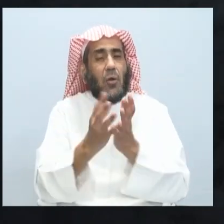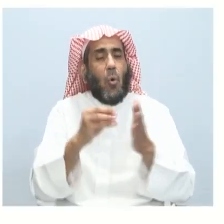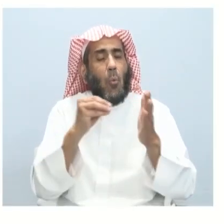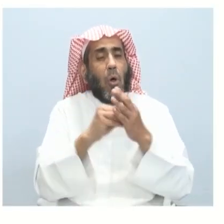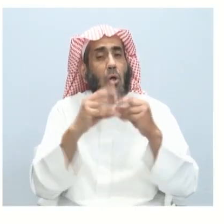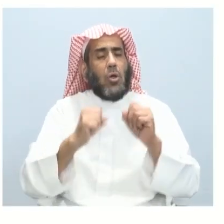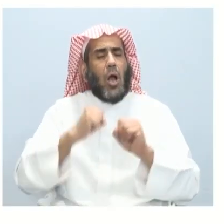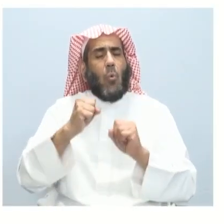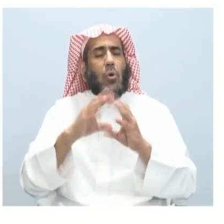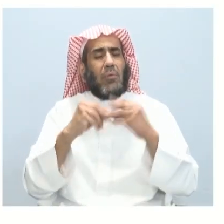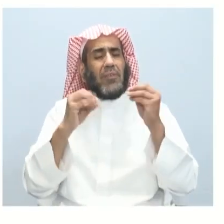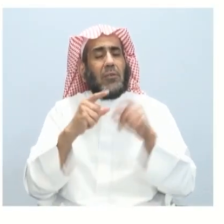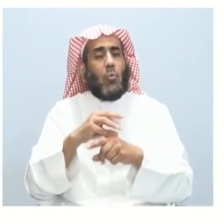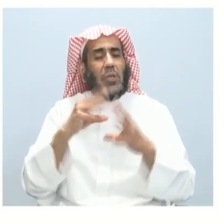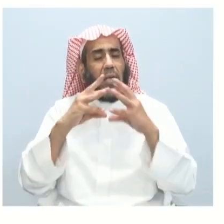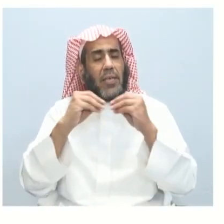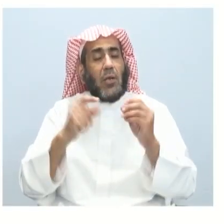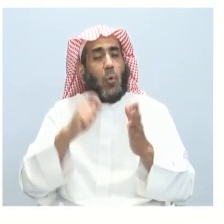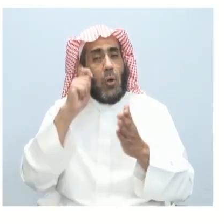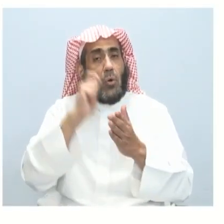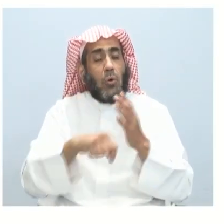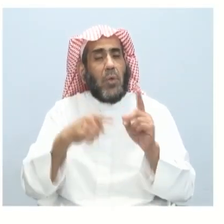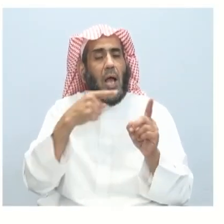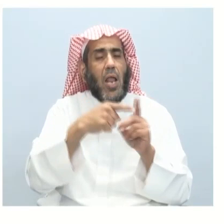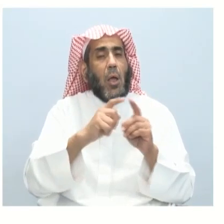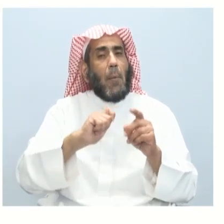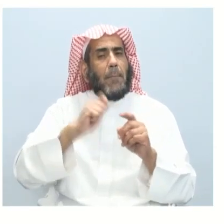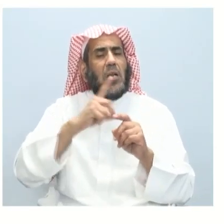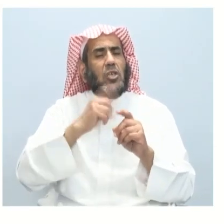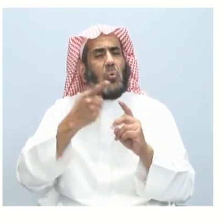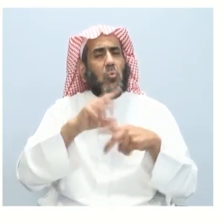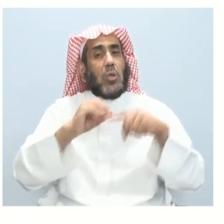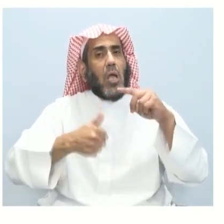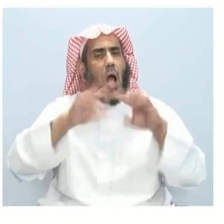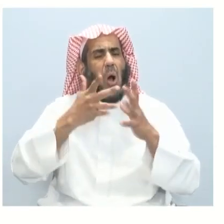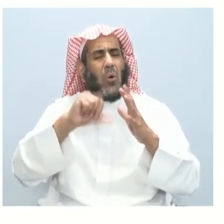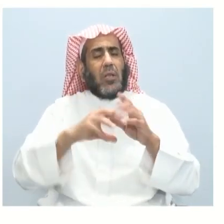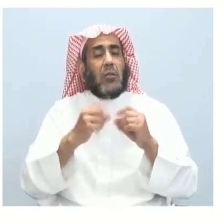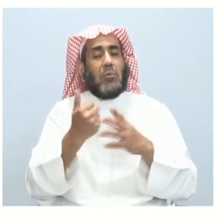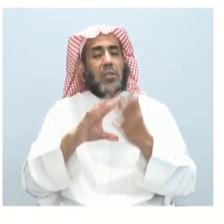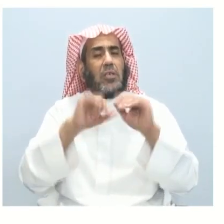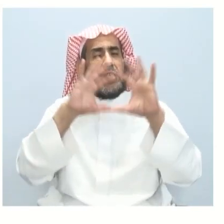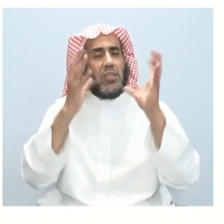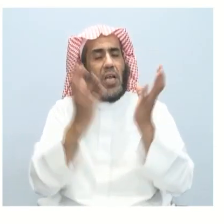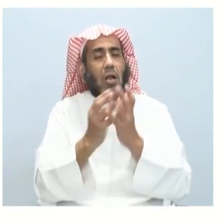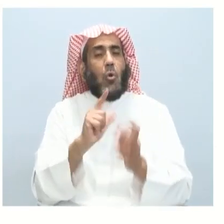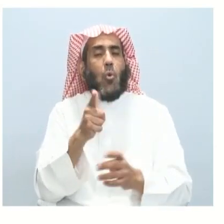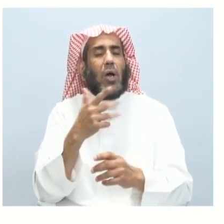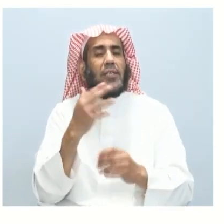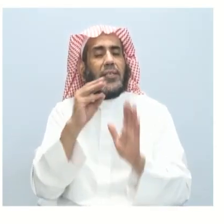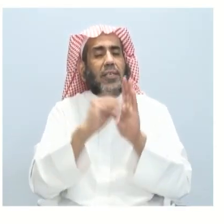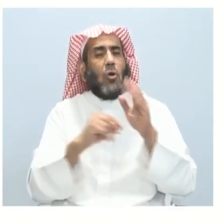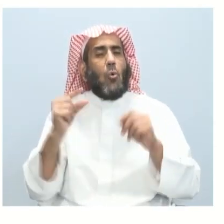حيث يقوم النقد الادبي بتفسير النص وتحليله والحكم عليه بالجوده او الرداء فيما يدرس النقد الادبي في مجال الشكل لغه النص